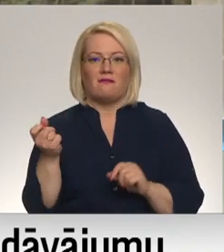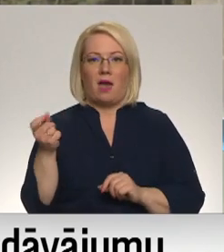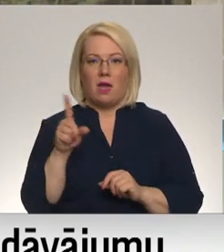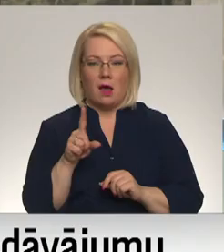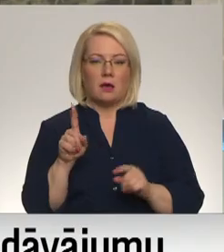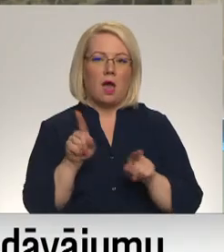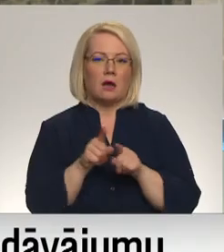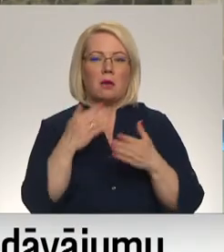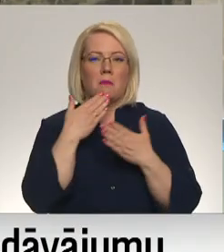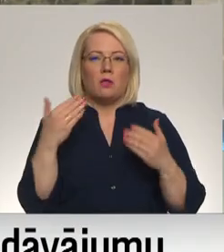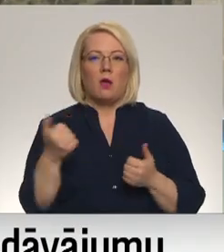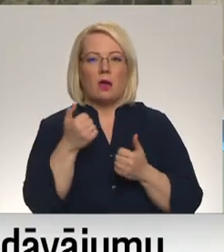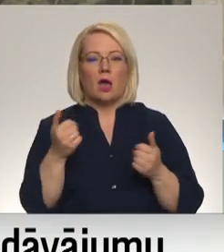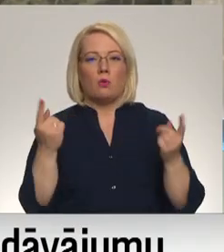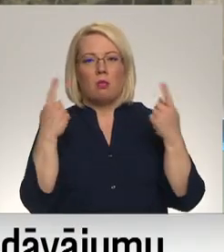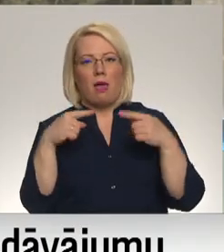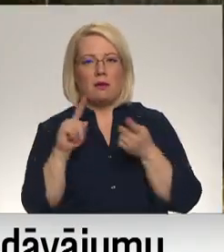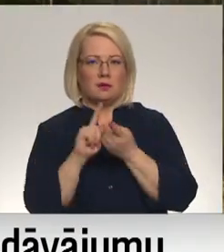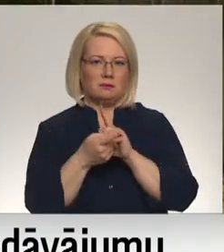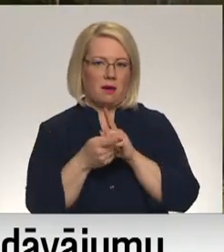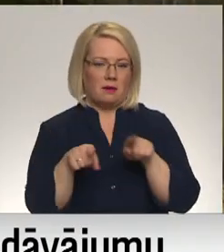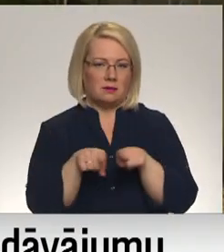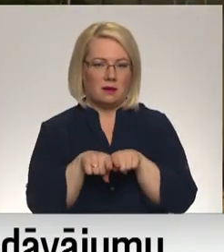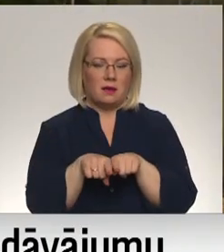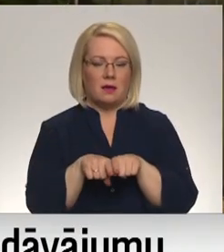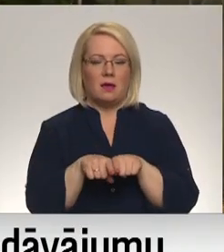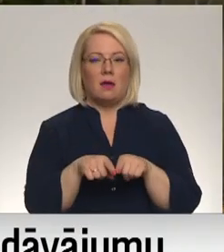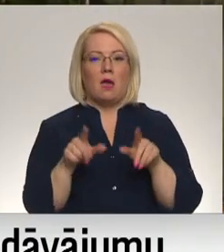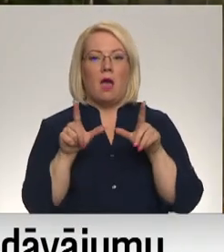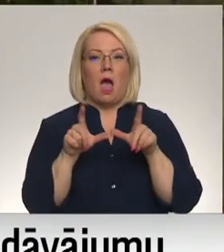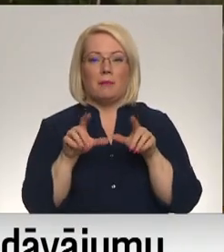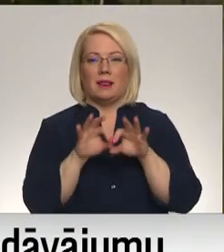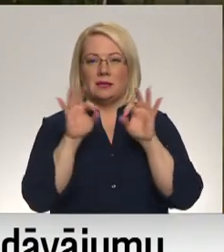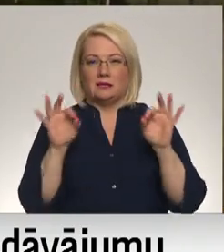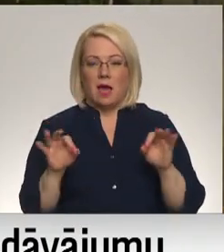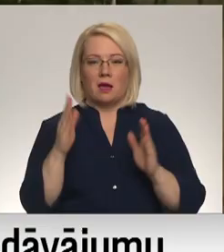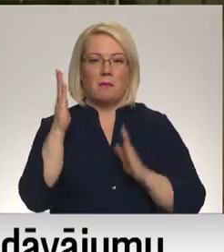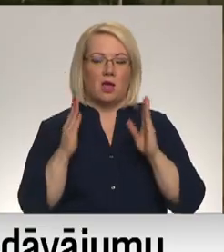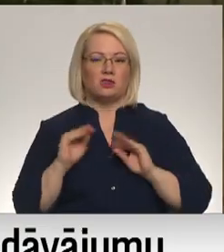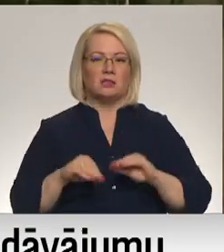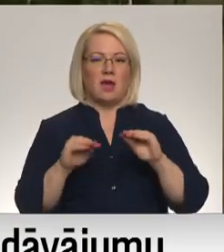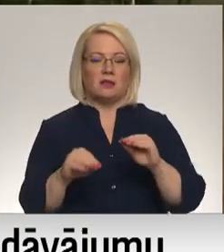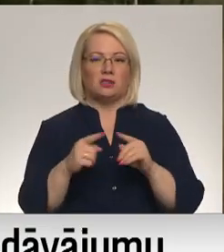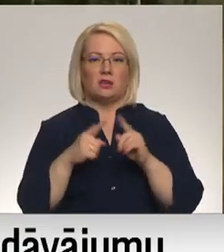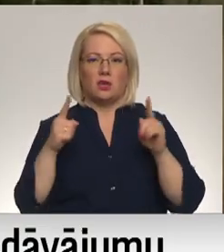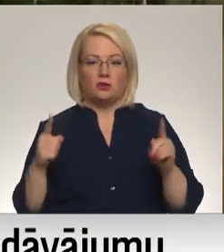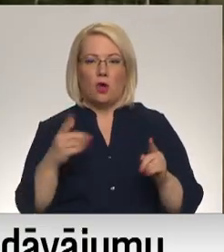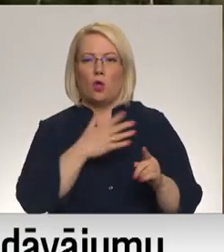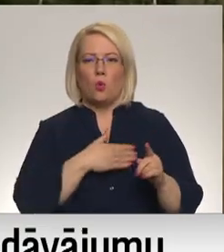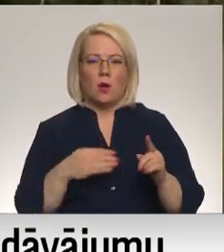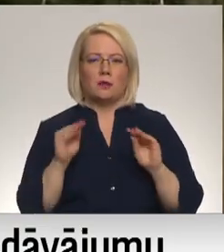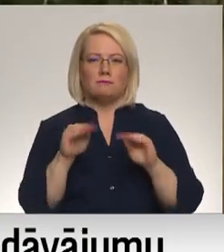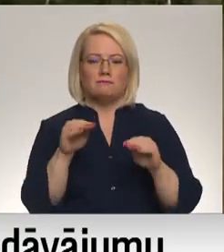arī pēdējo gadu klimata izmaiņas. Aprīlī sāks meža stādīšanas sezonu un rūpīgi sapakoti